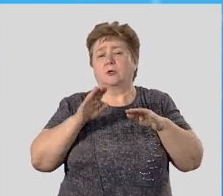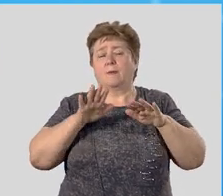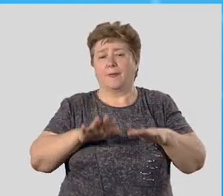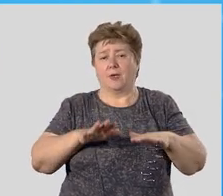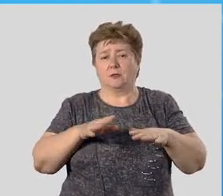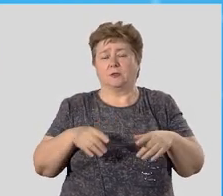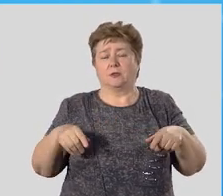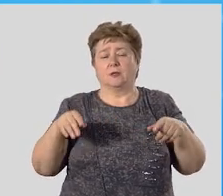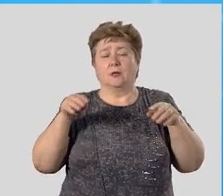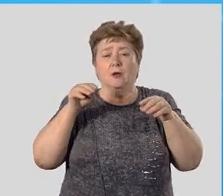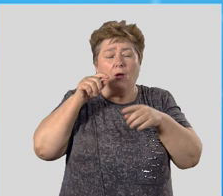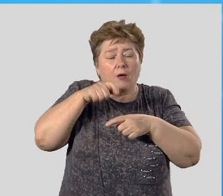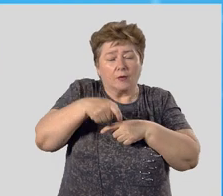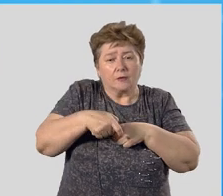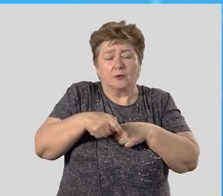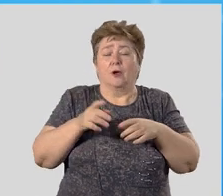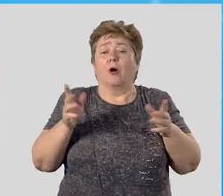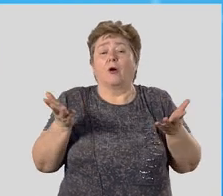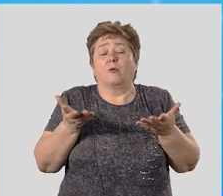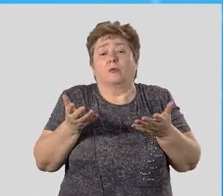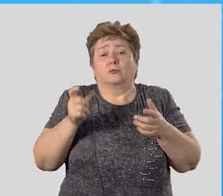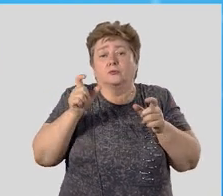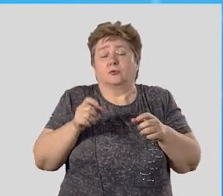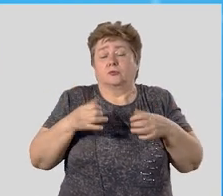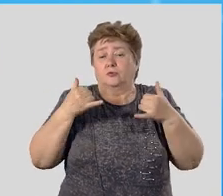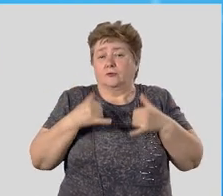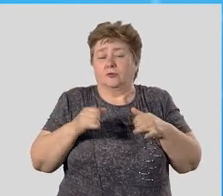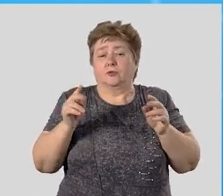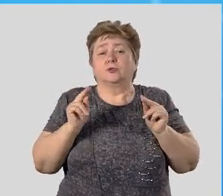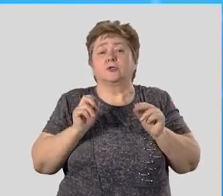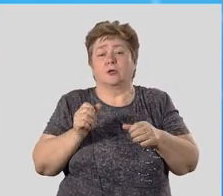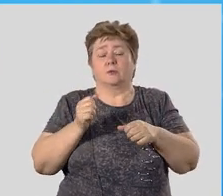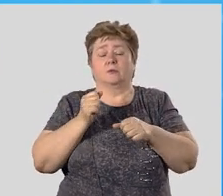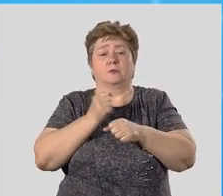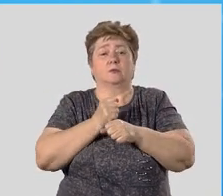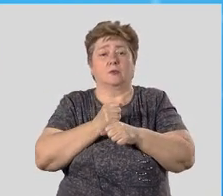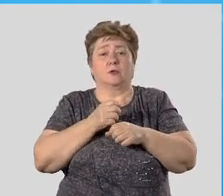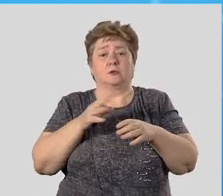позе. Кто был этот странный человек и чем он занимался весь